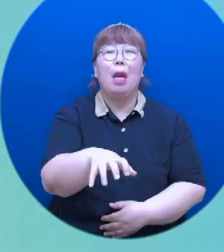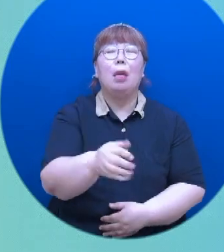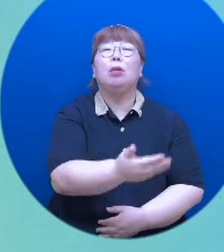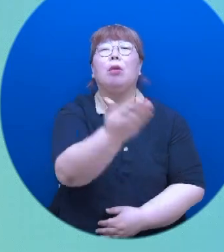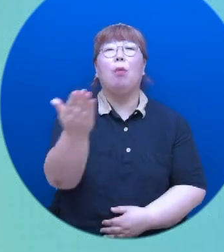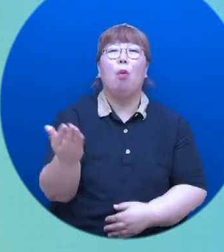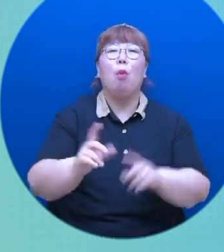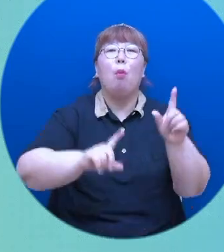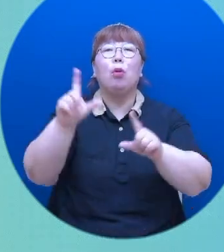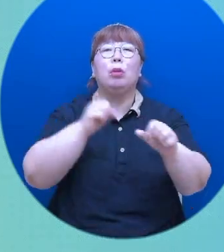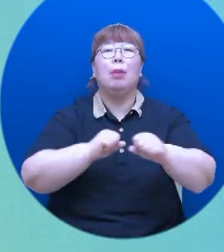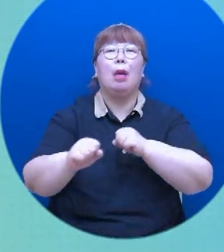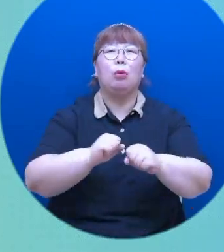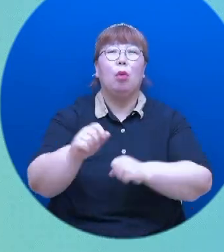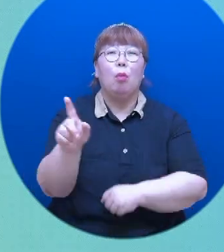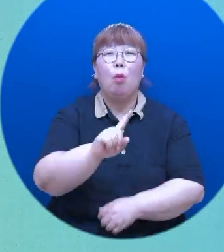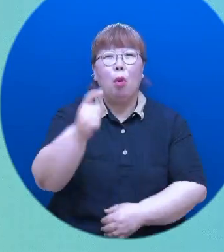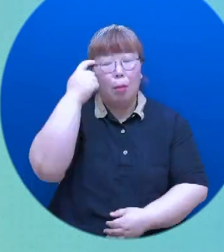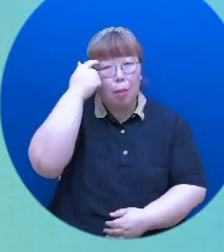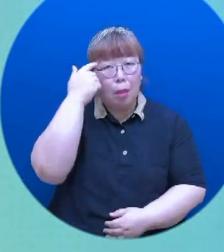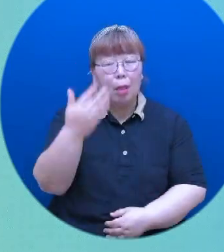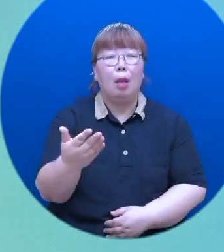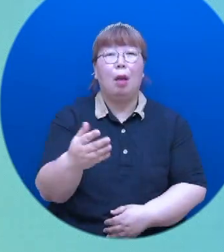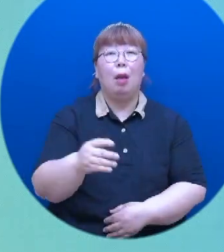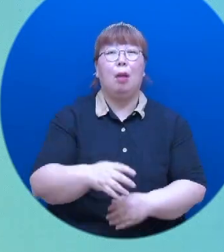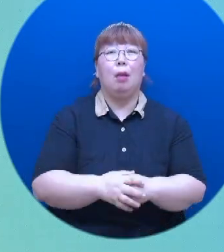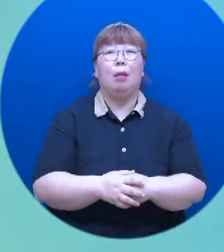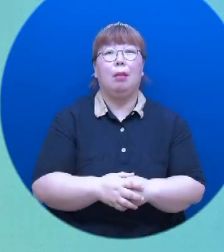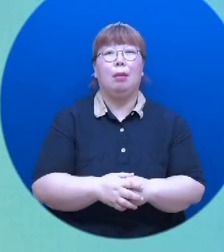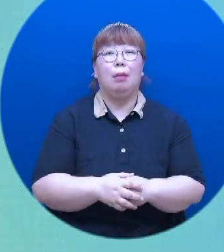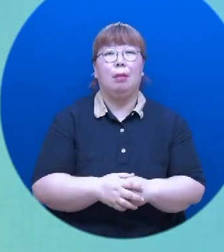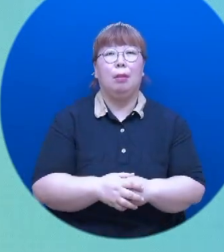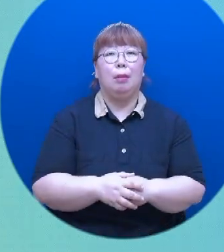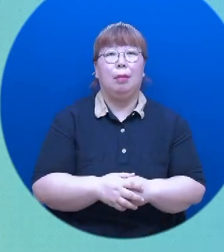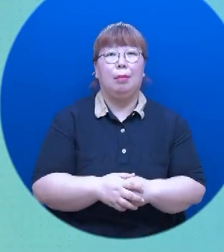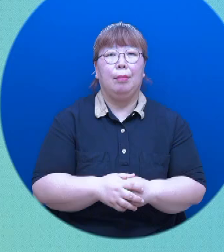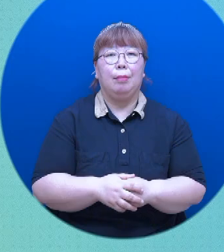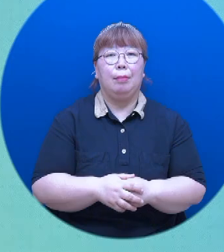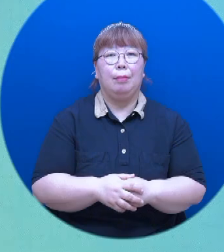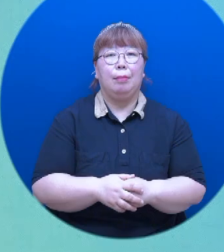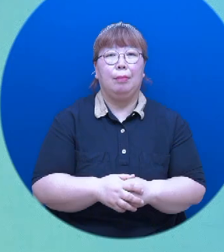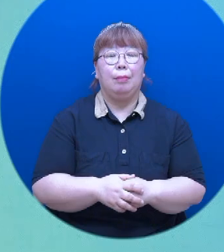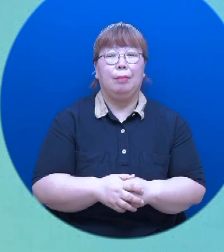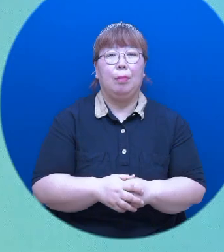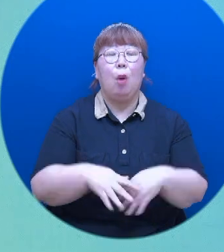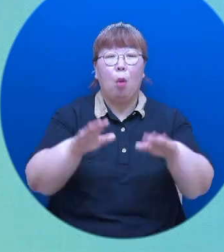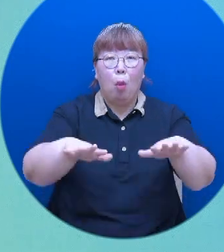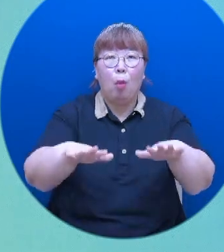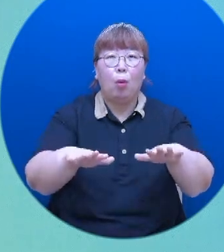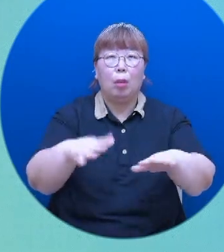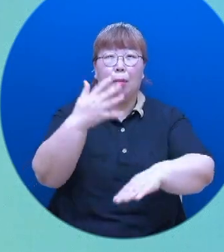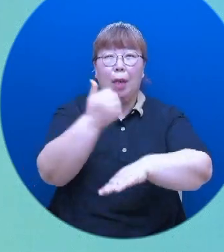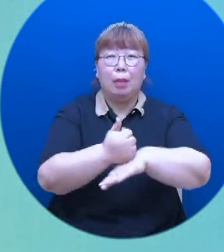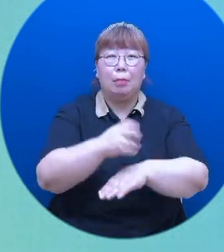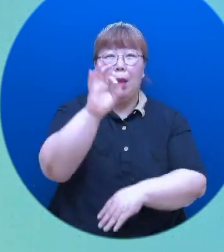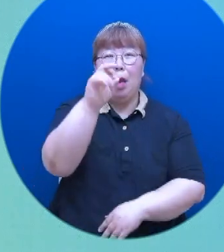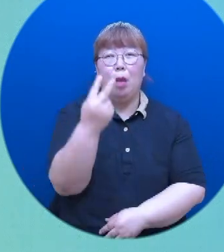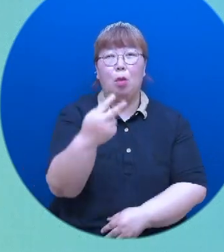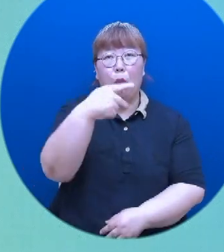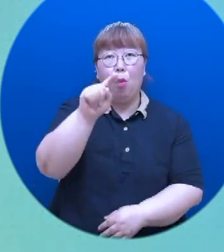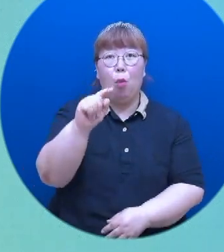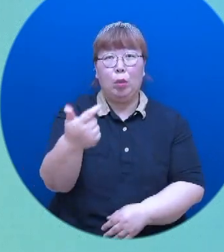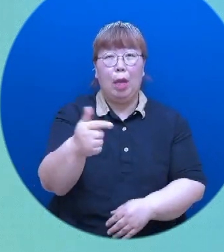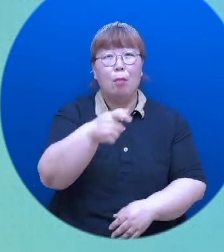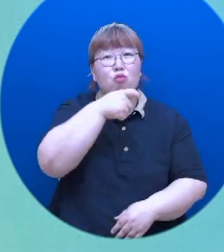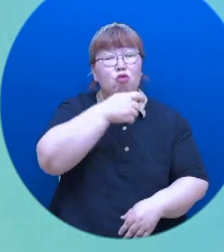어떻게 말할 것이냐, 어떻게 행할 것이냐 논술하라. 오늘 마지막 요단강 앞에 범람한